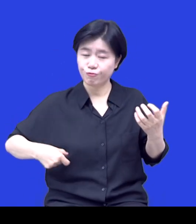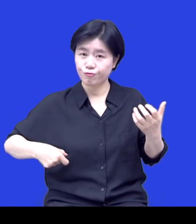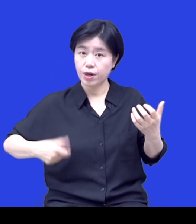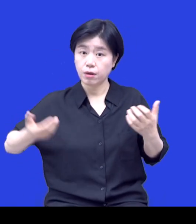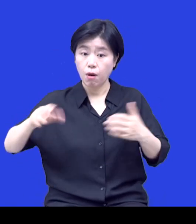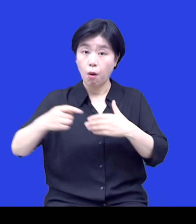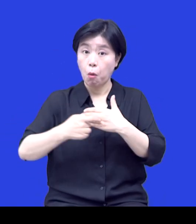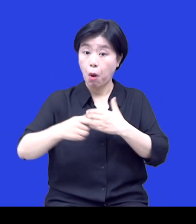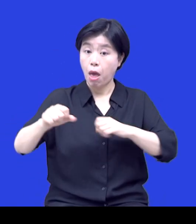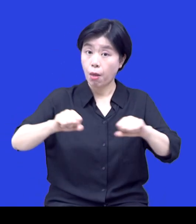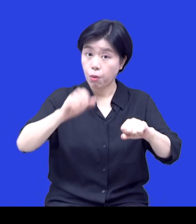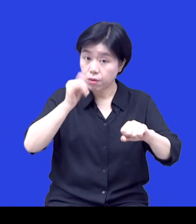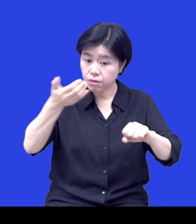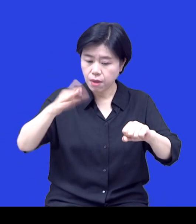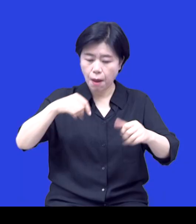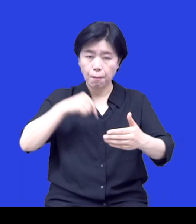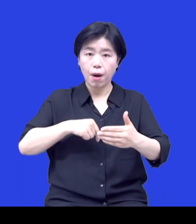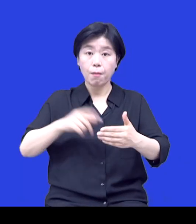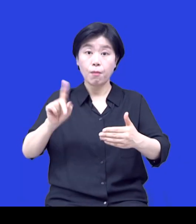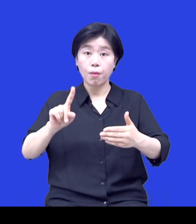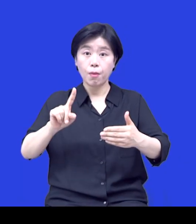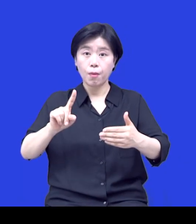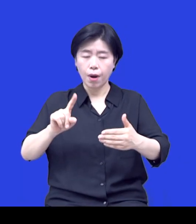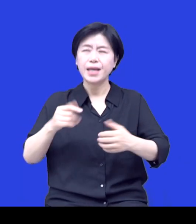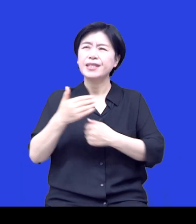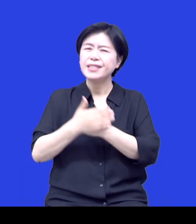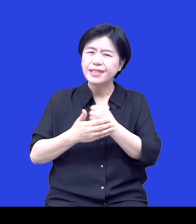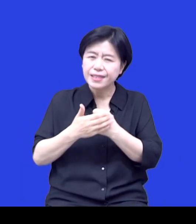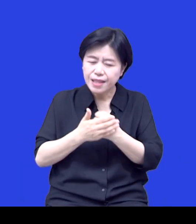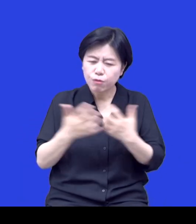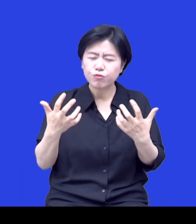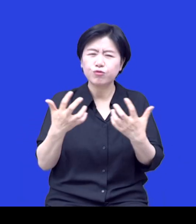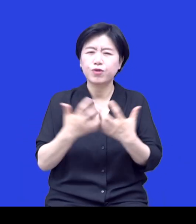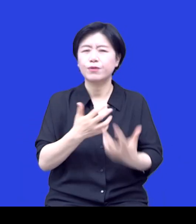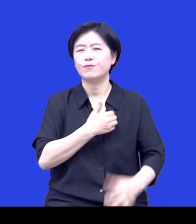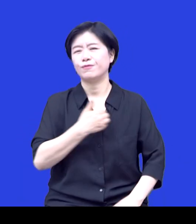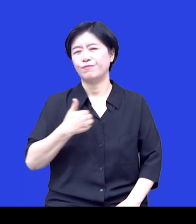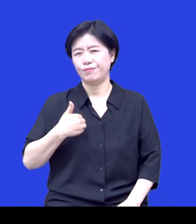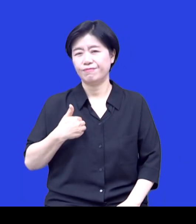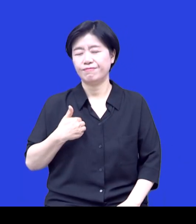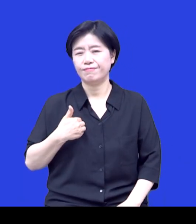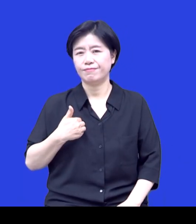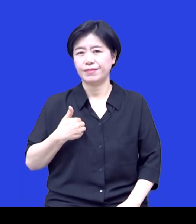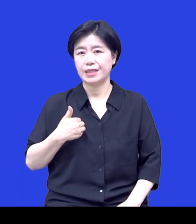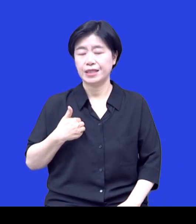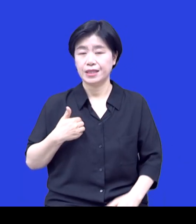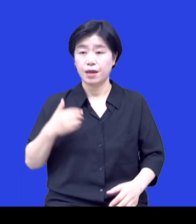안 되겠습니다. 그렇지만 은혜에 취하겠습니다. 그래서